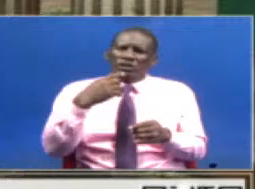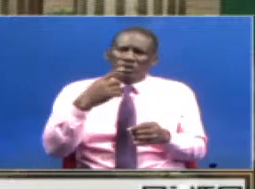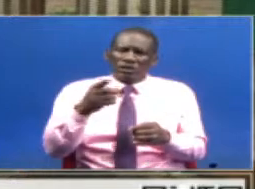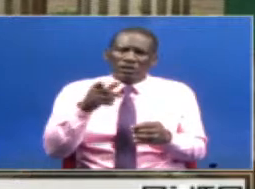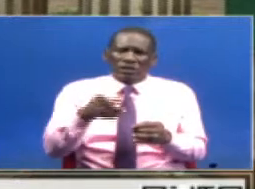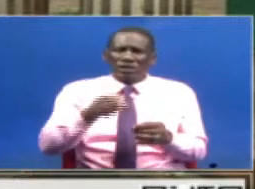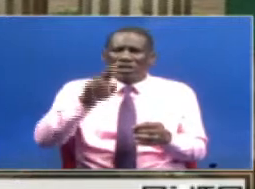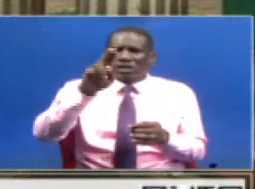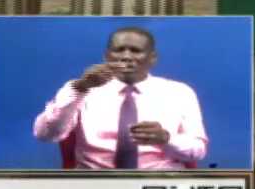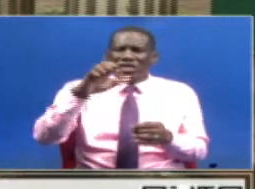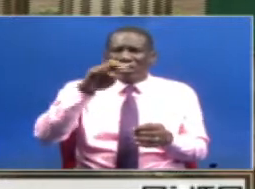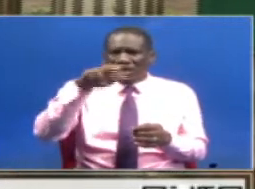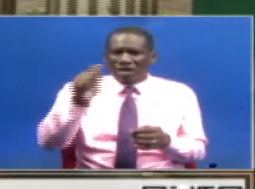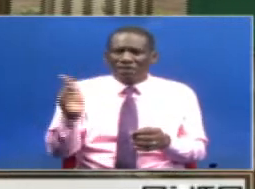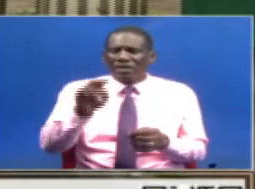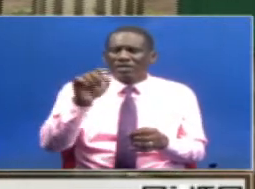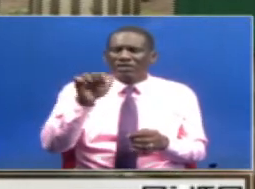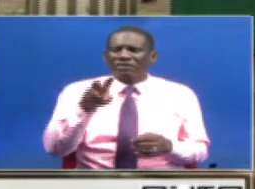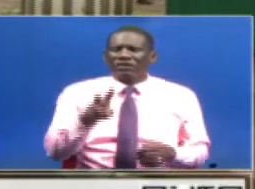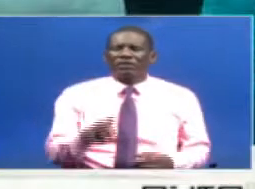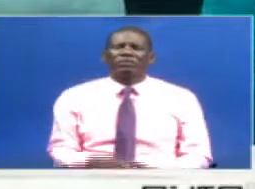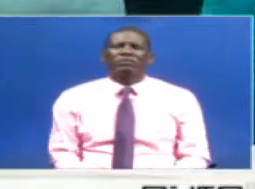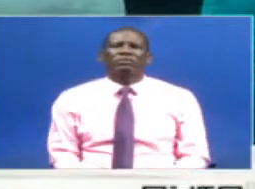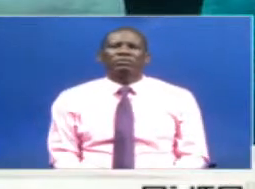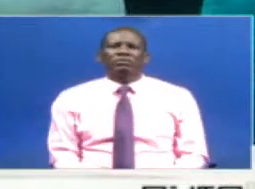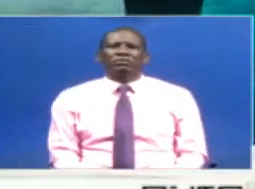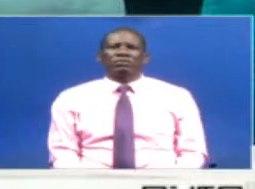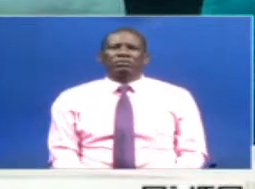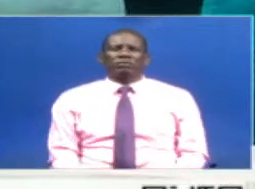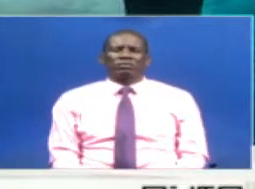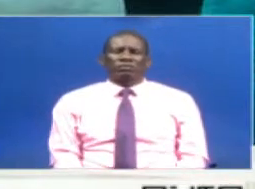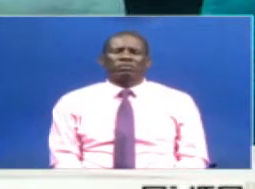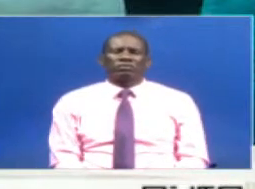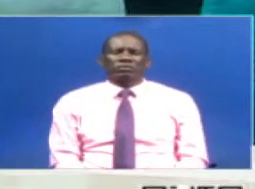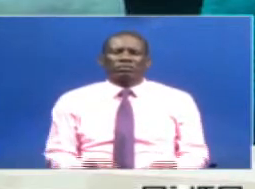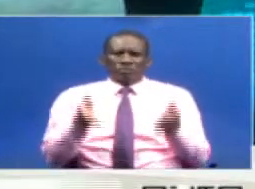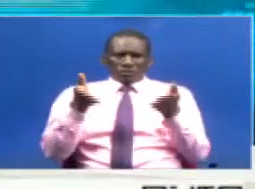Ngina Kirori, NTV. Na mtazamaji, kwa miaka mingi